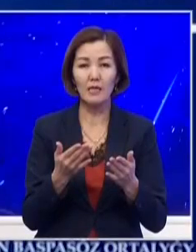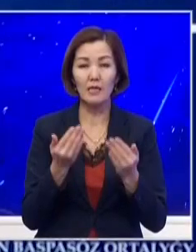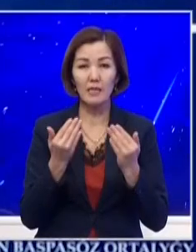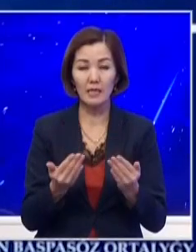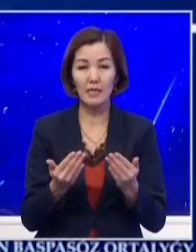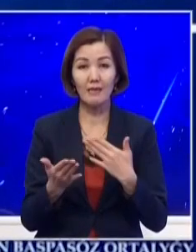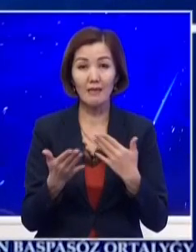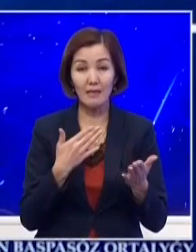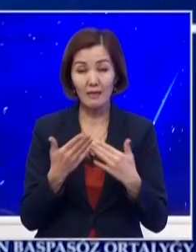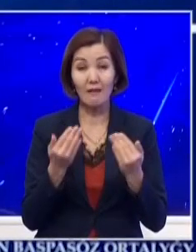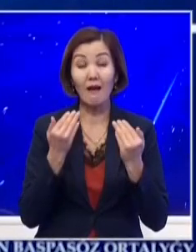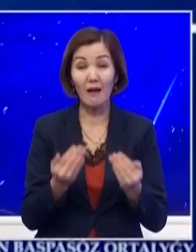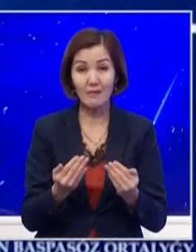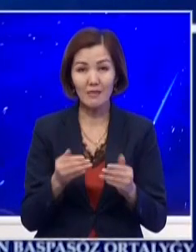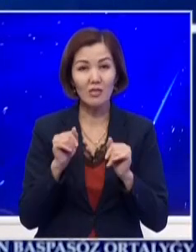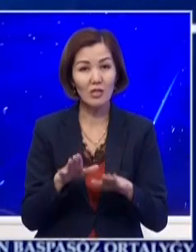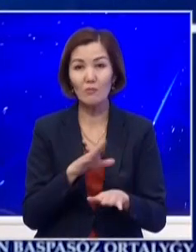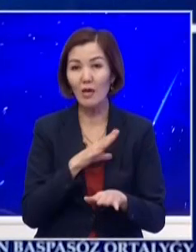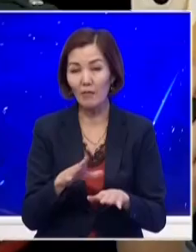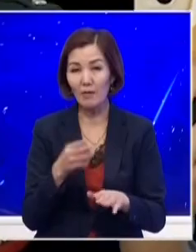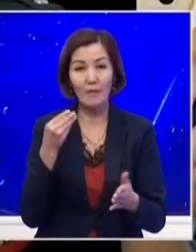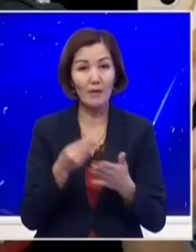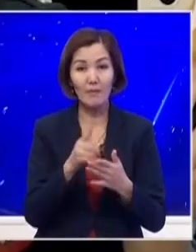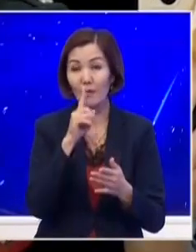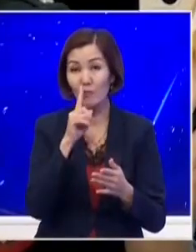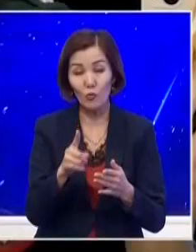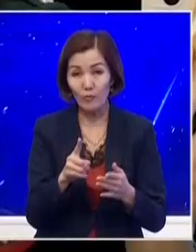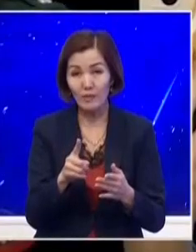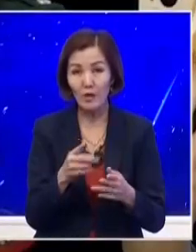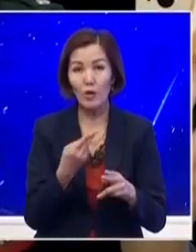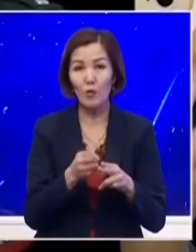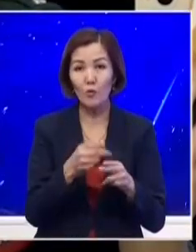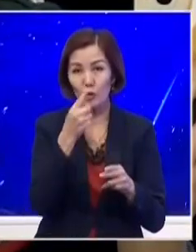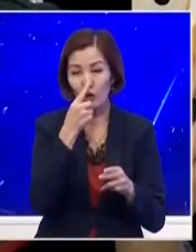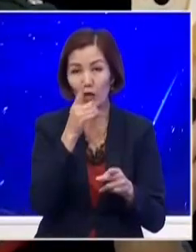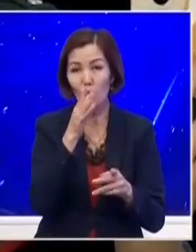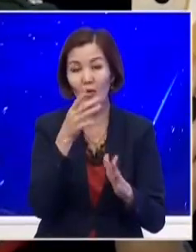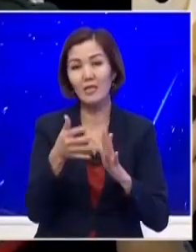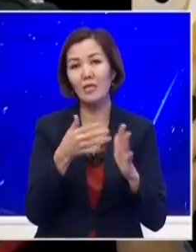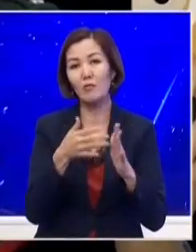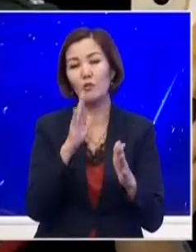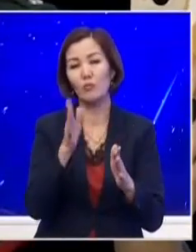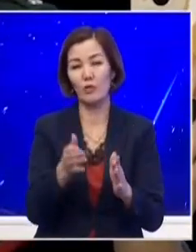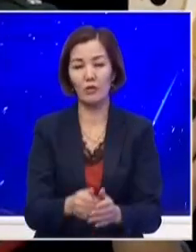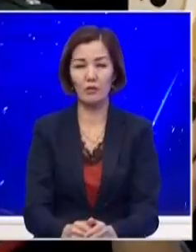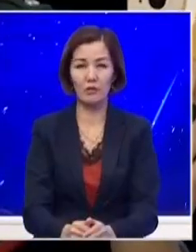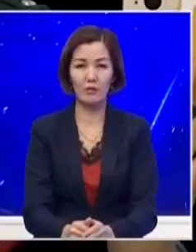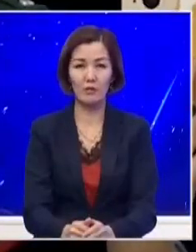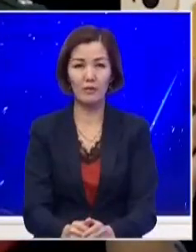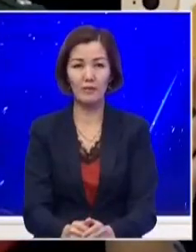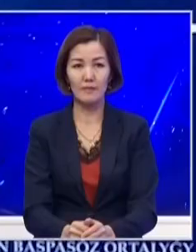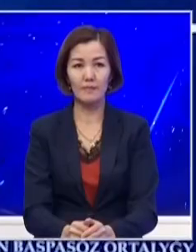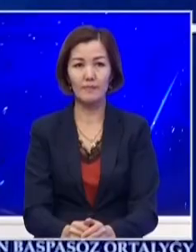мұнай өнімдерінің бағаларын қайта қарамасақ, онда жақын арада біз сол мұнай өнімдерінің тапшылығына тап